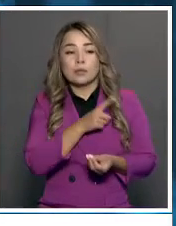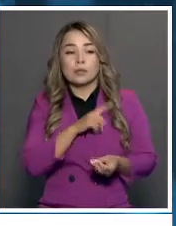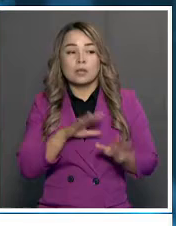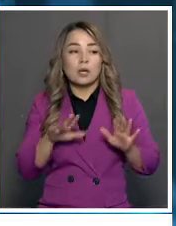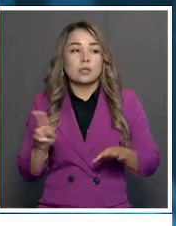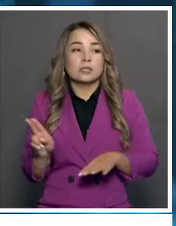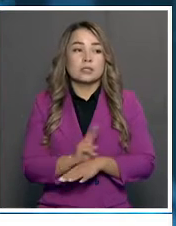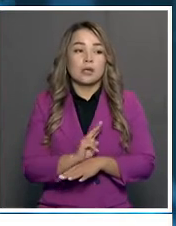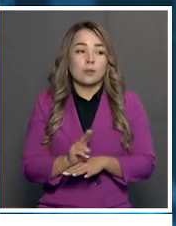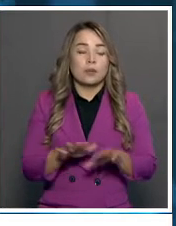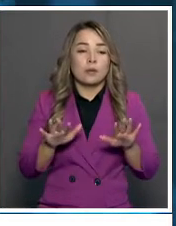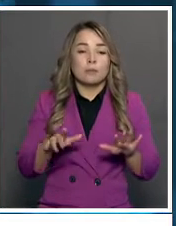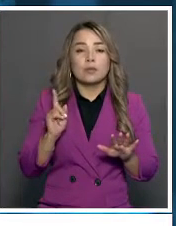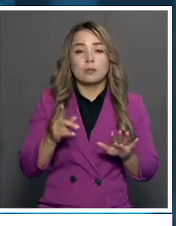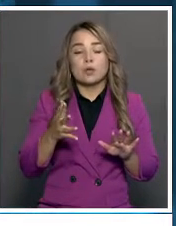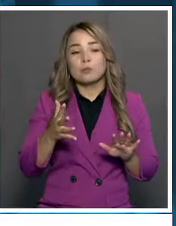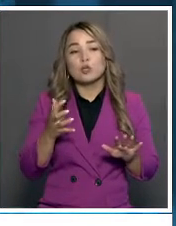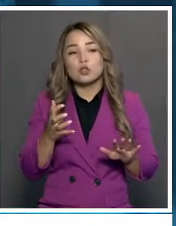емдеуде